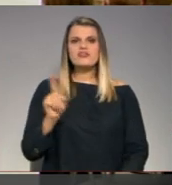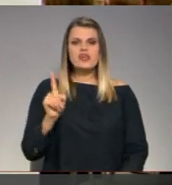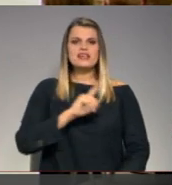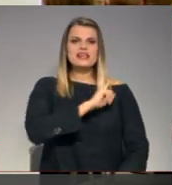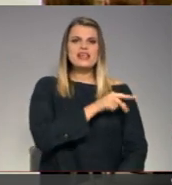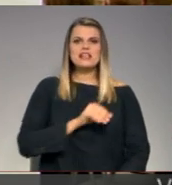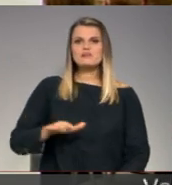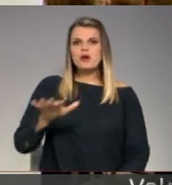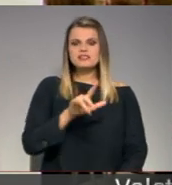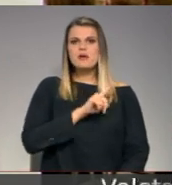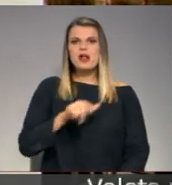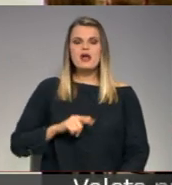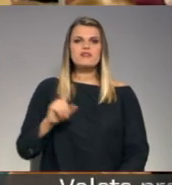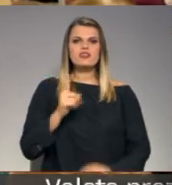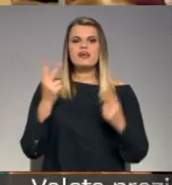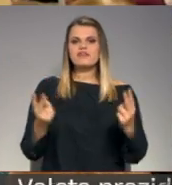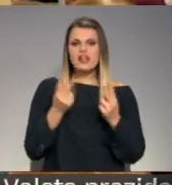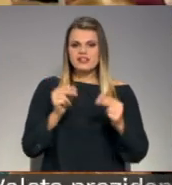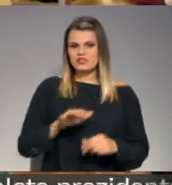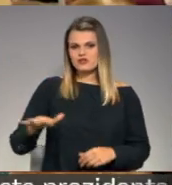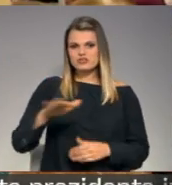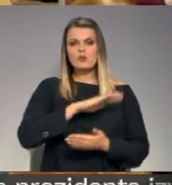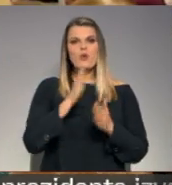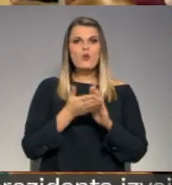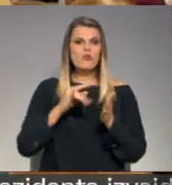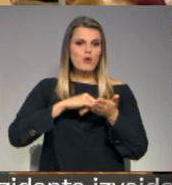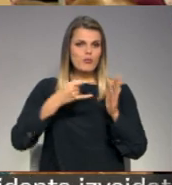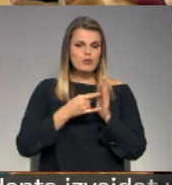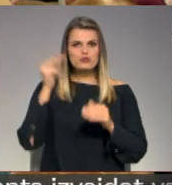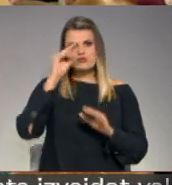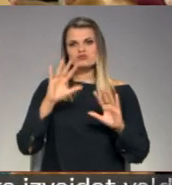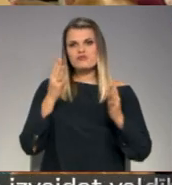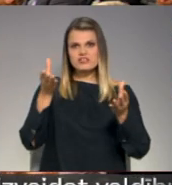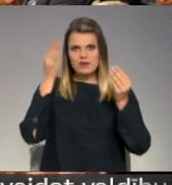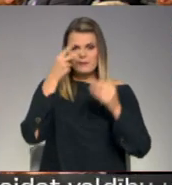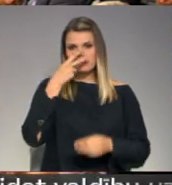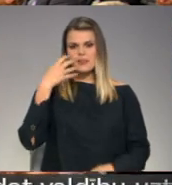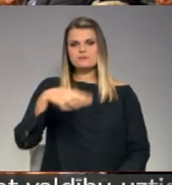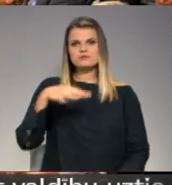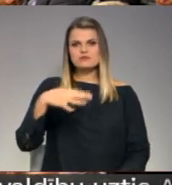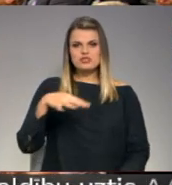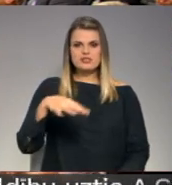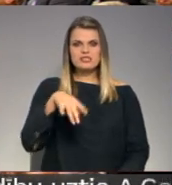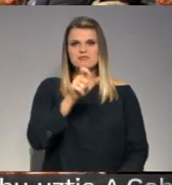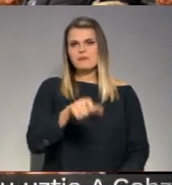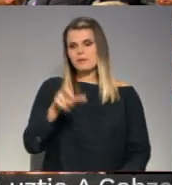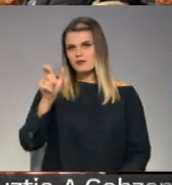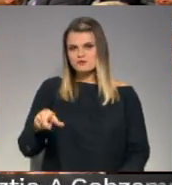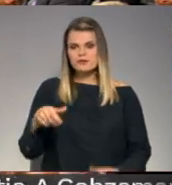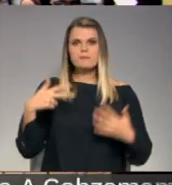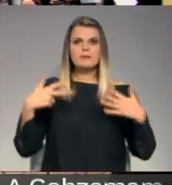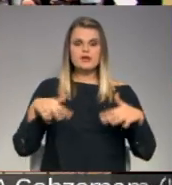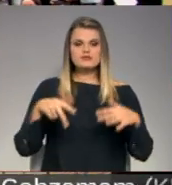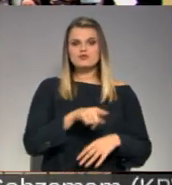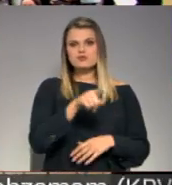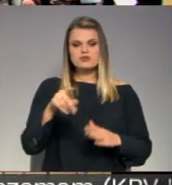zeme, Latvija ir tradīcija zeme. Kopumā projekta laikā kursus veiksmīgi apguvuši 243 valstu pilsoņi, 80